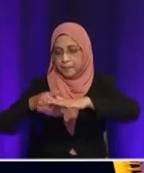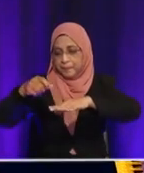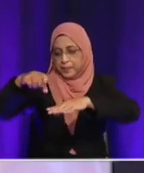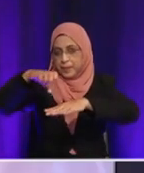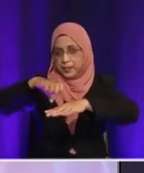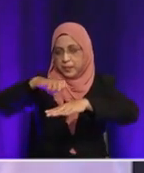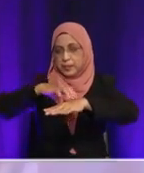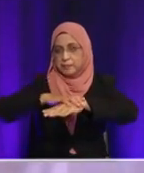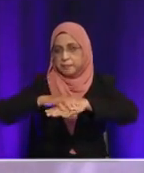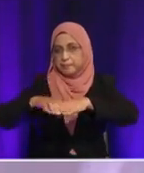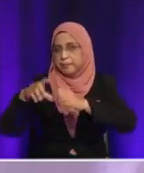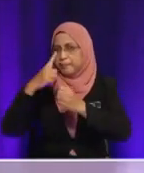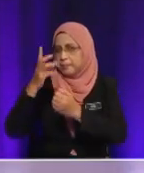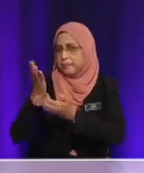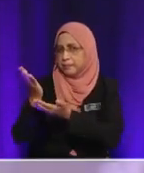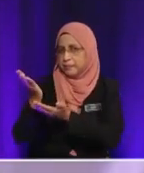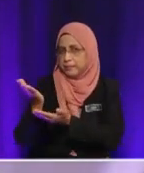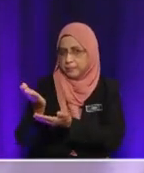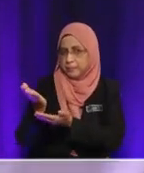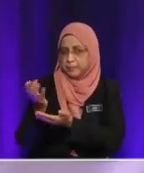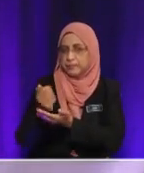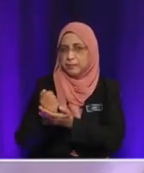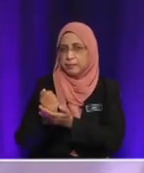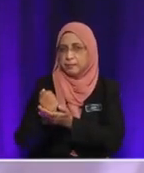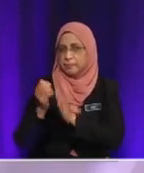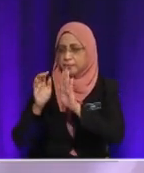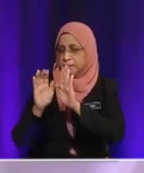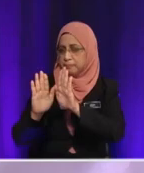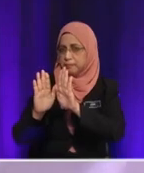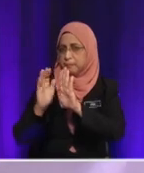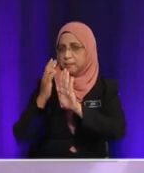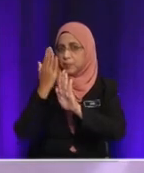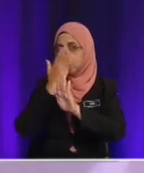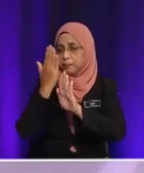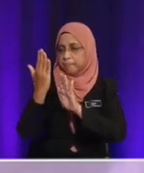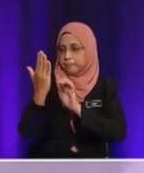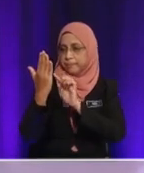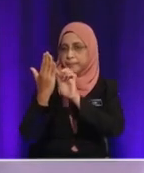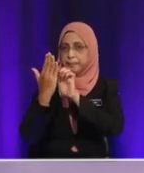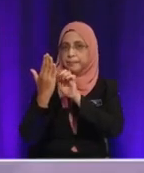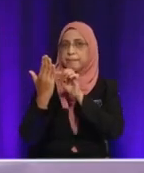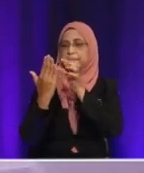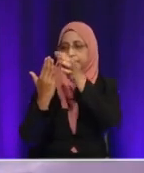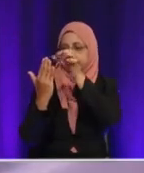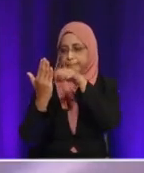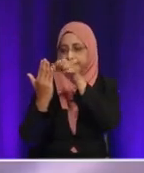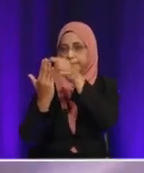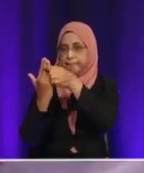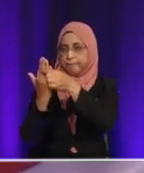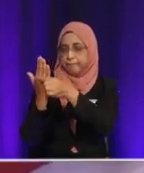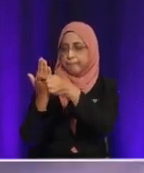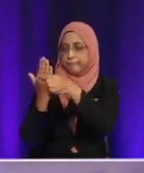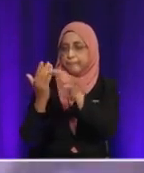pelanggan, tapak kaki tu menghadap muka kita lah. So kita pastikan kita bersihkan, kita letakkan larutan antiseptik tu dekat